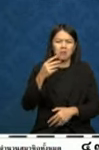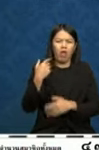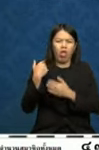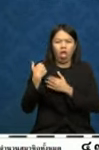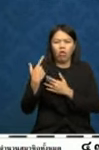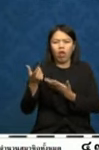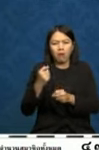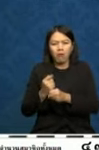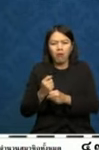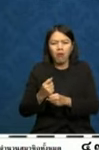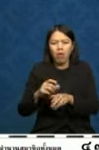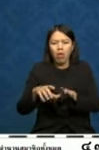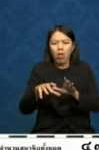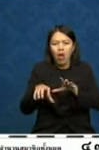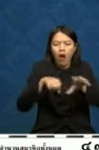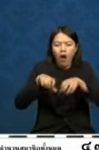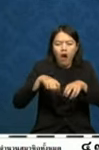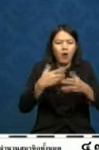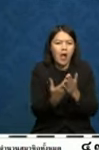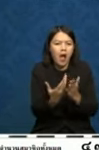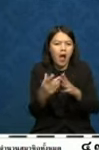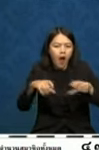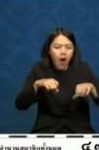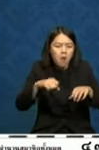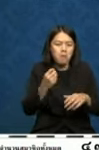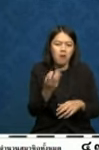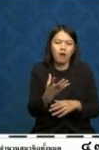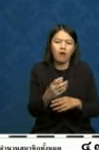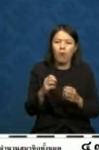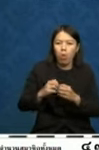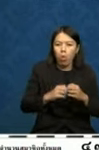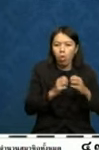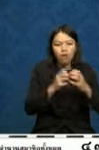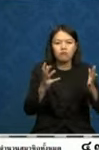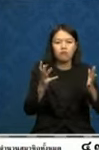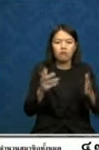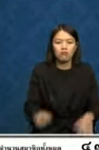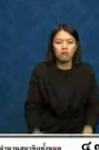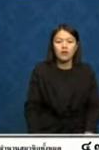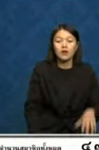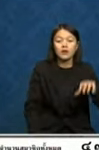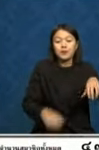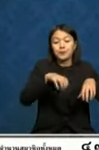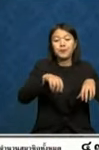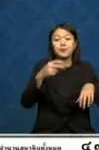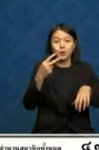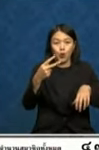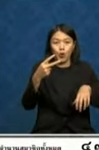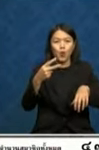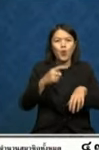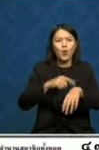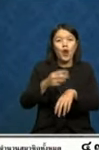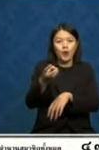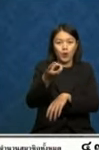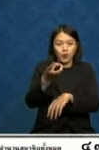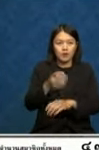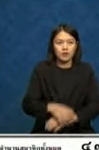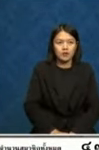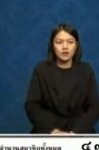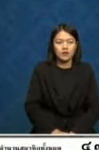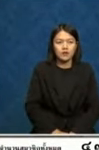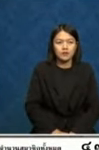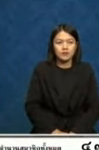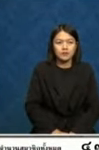บียดบังงบประมาณของหน่วยงานอื่นแล้วก็ทำภารกิจมั่วซั่วไปหมดสัก2หน่วยงานครับท่านประธานด้วยความที่เวลาน้อยสอนช